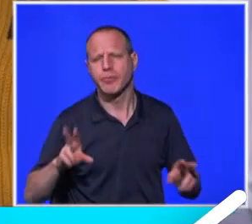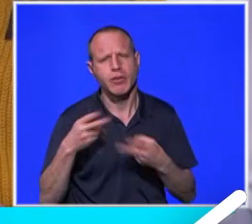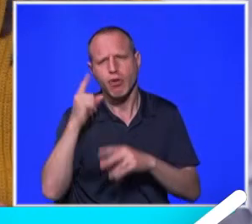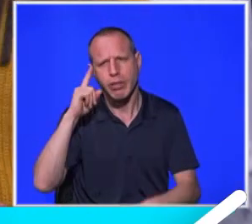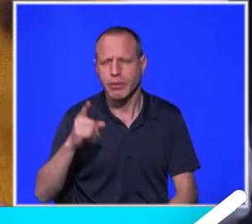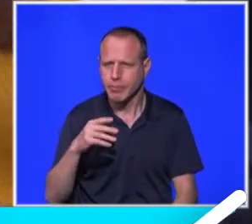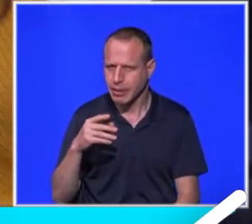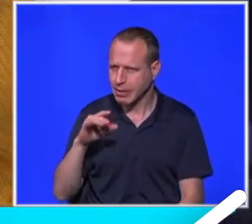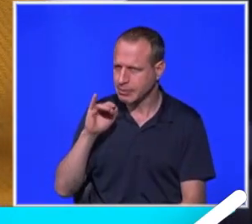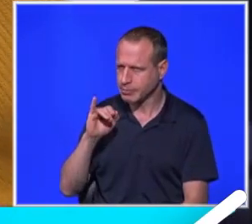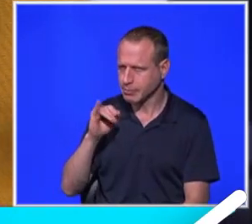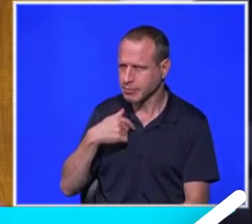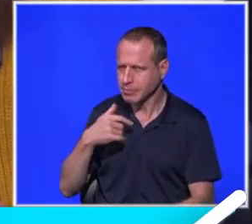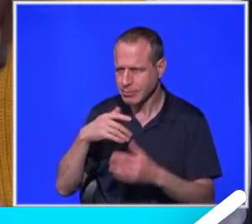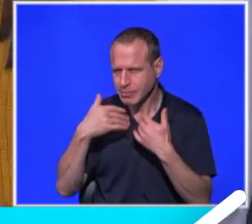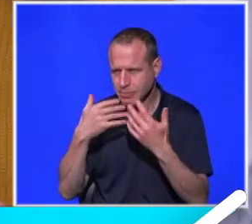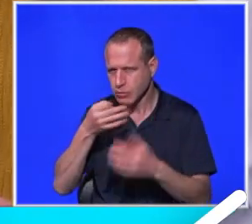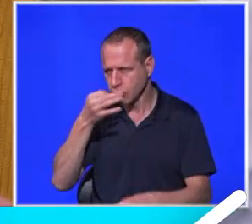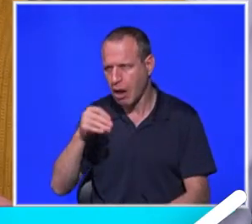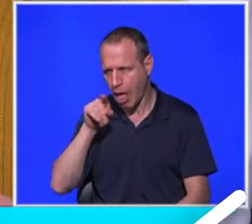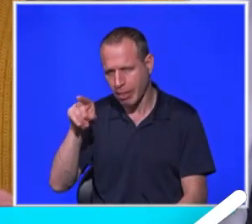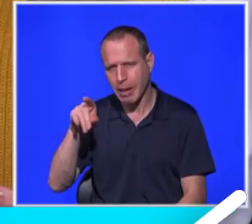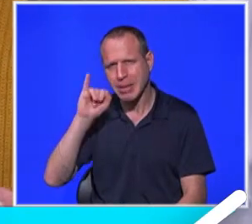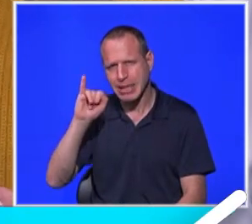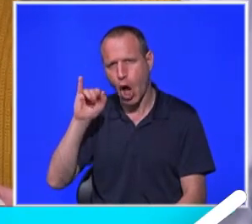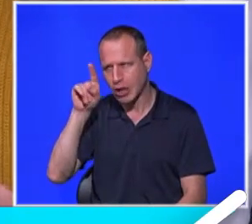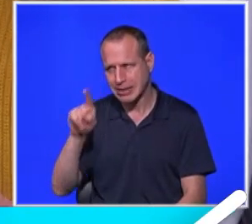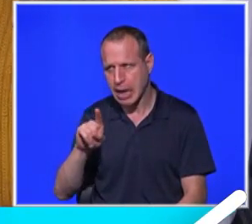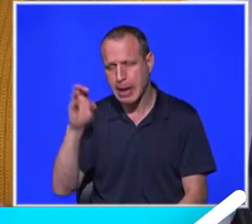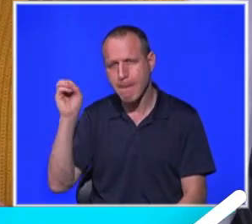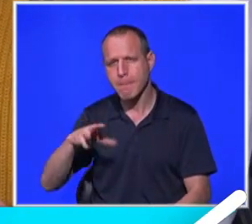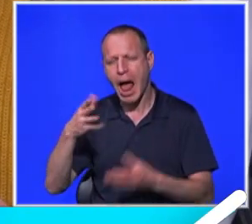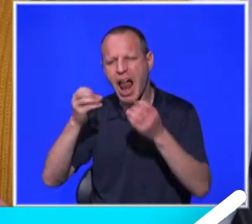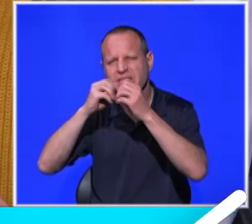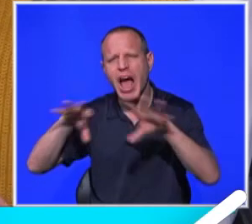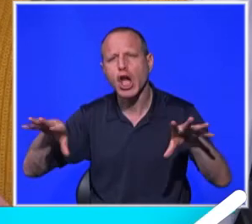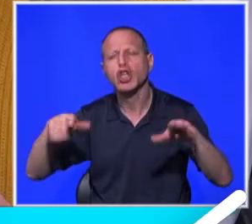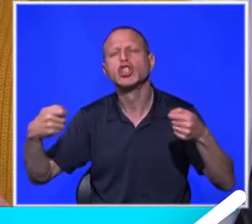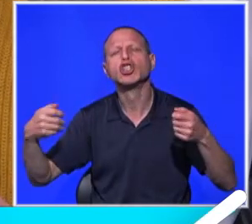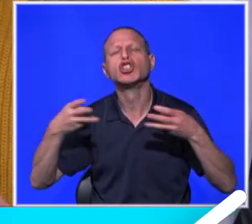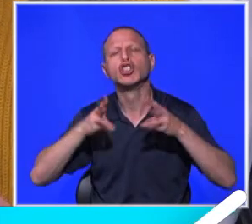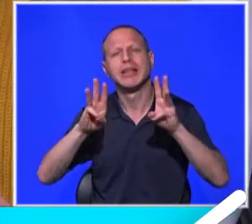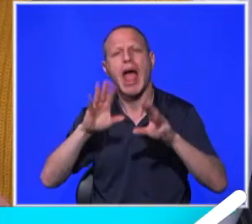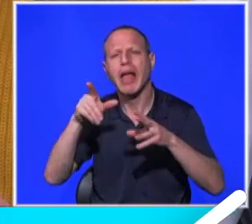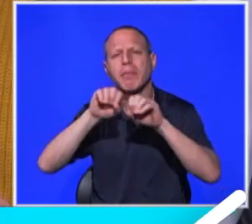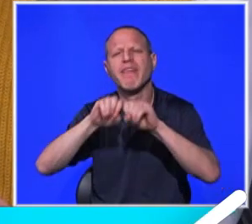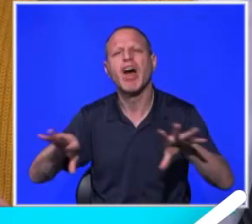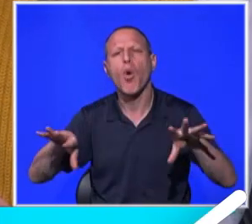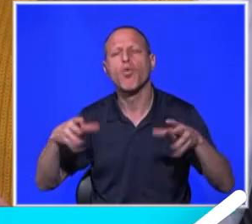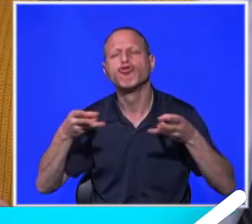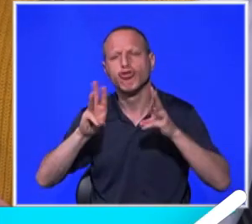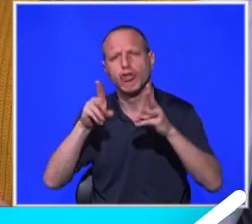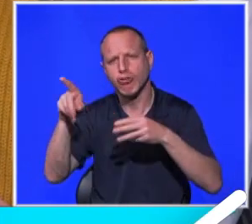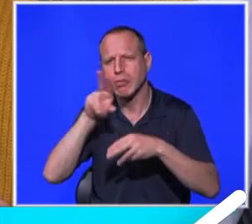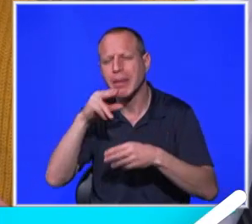רגע, רגע, לא, כן, אני אחדד את השאלה. אתם, ירון זליחה, בא בעצם לפרק את השיטה. איך אתם הולכים לפרק את השיטה כשאת מדברת